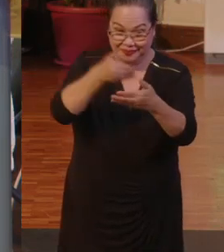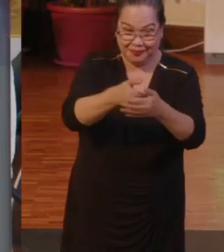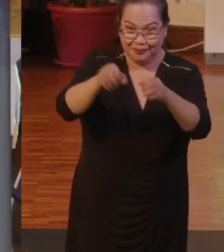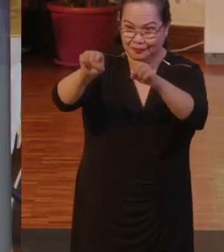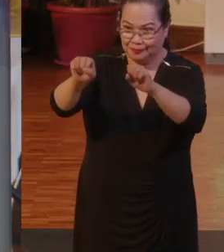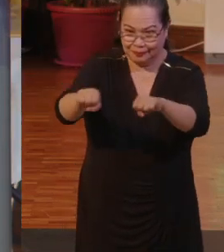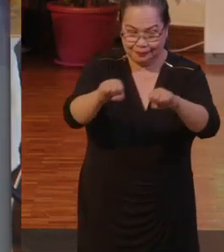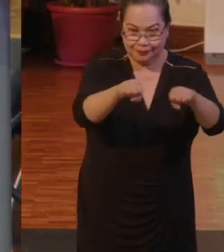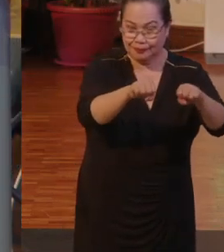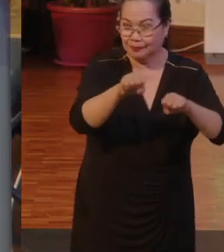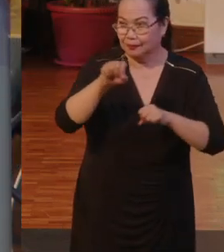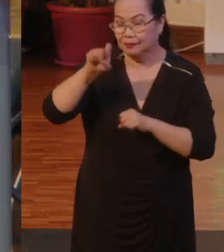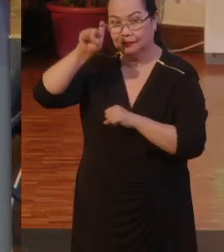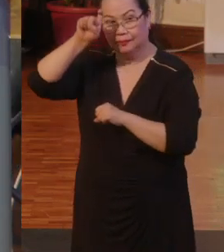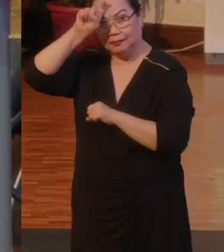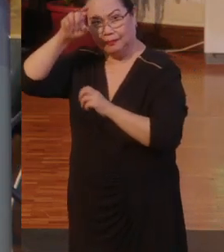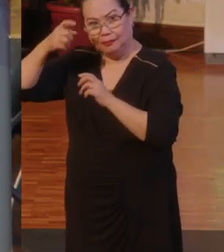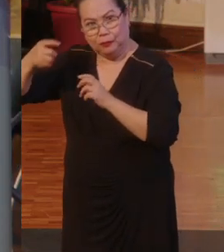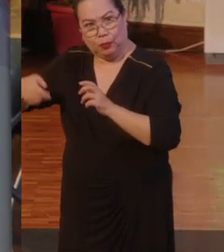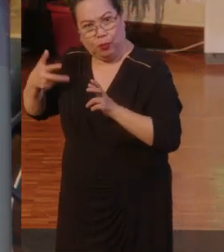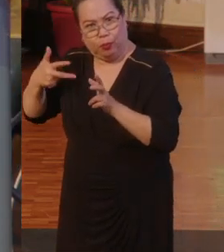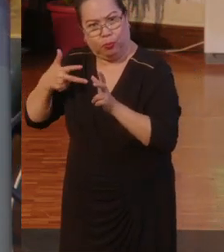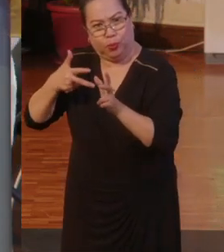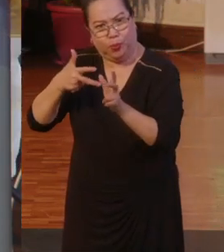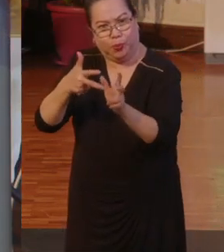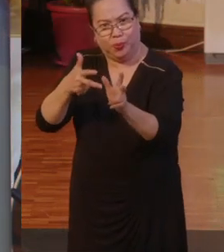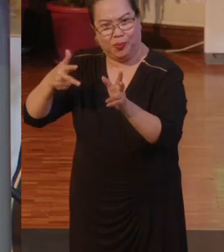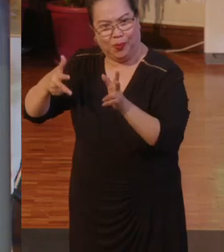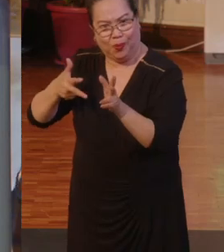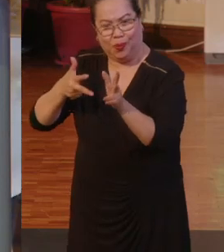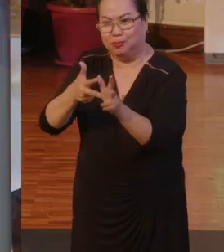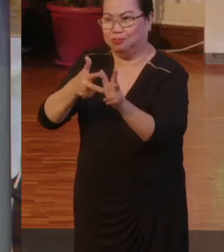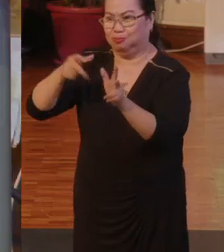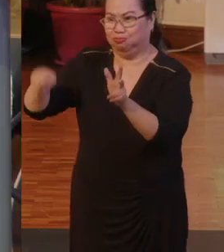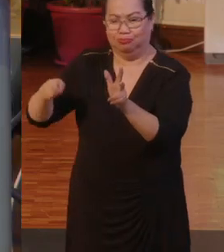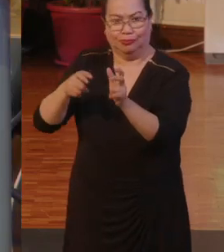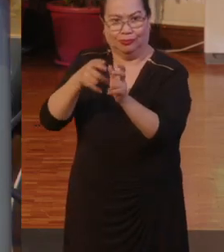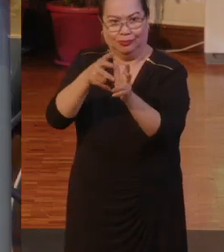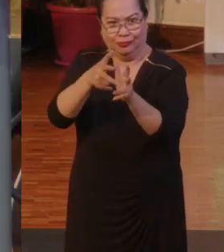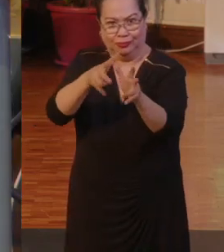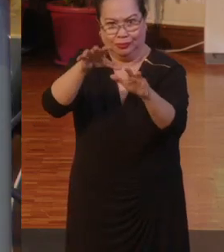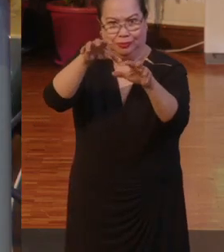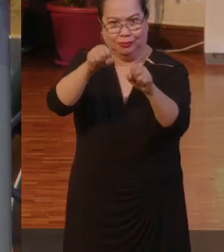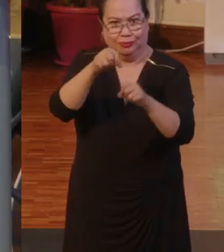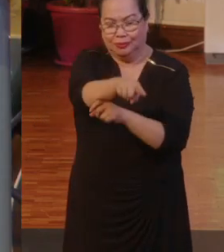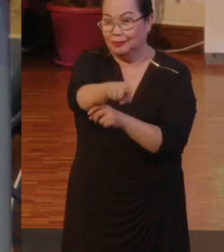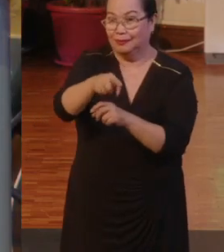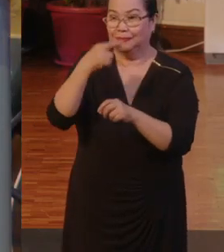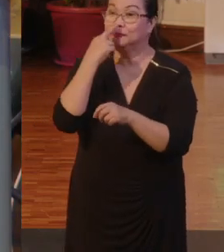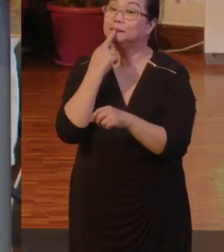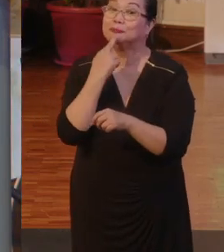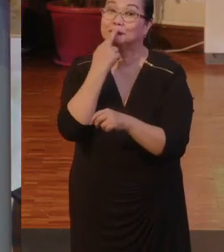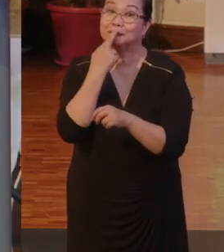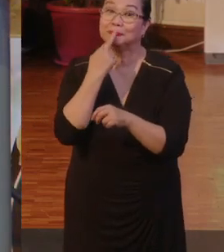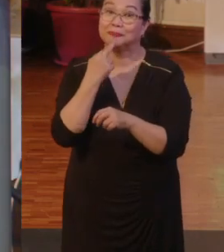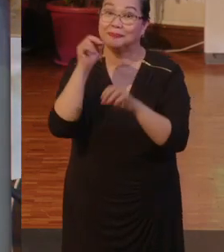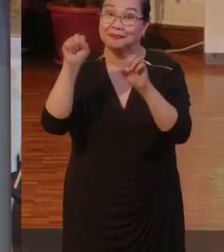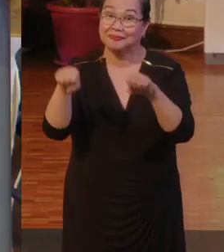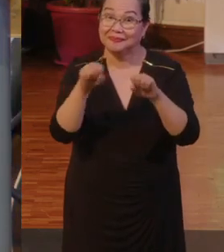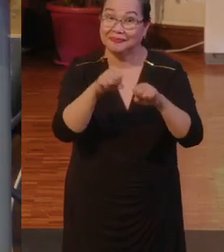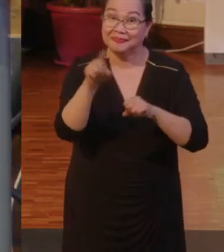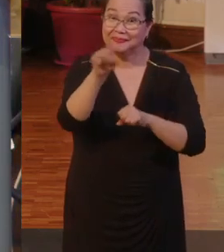the Egyptians pursued your fathers with chariots and horsemen to the Red Sea." Naalala nyo, sila